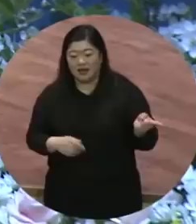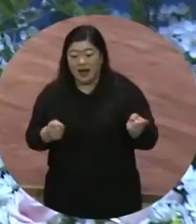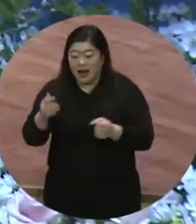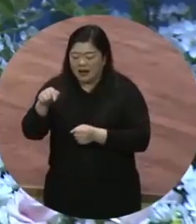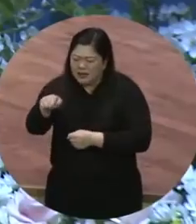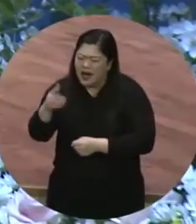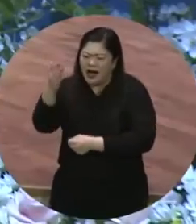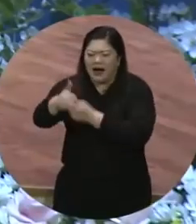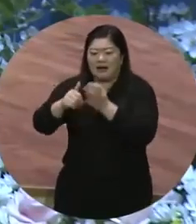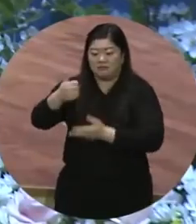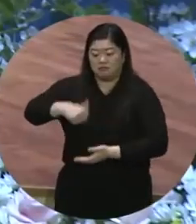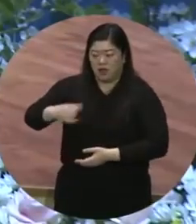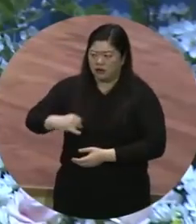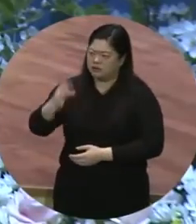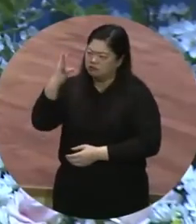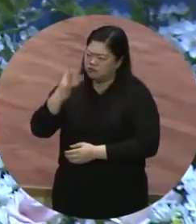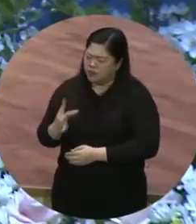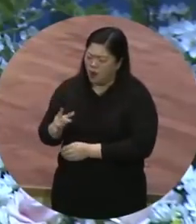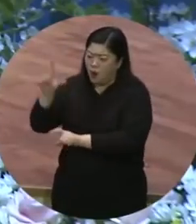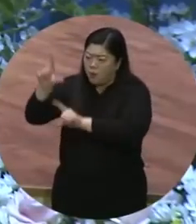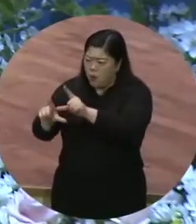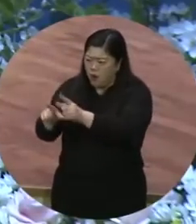살지 못하도록.